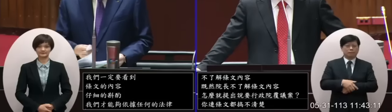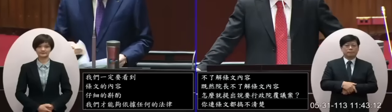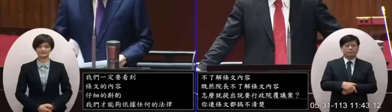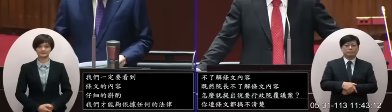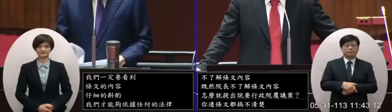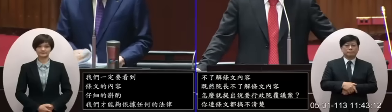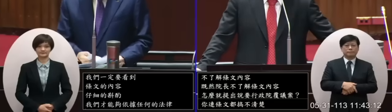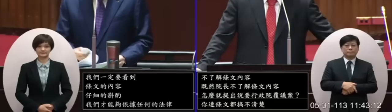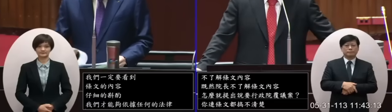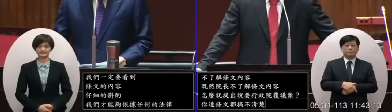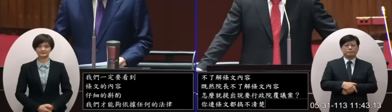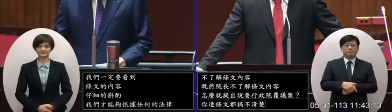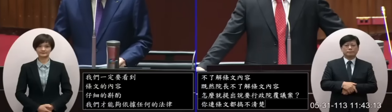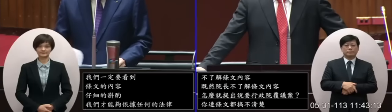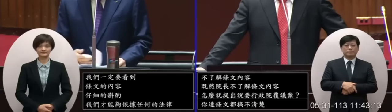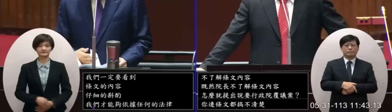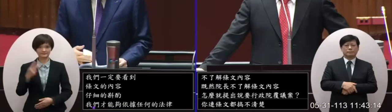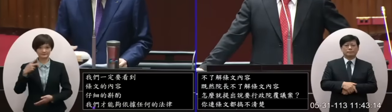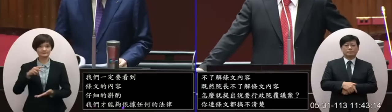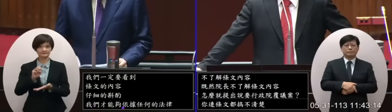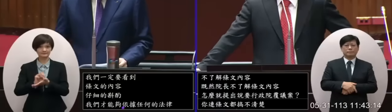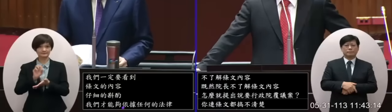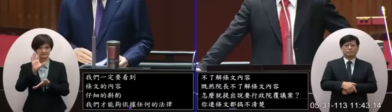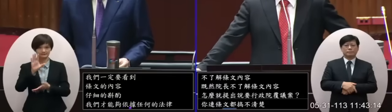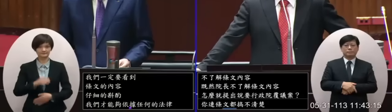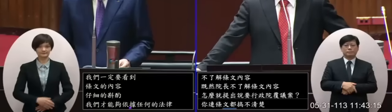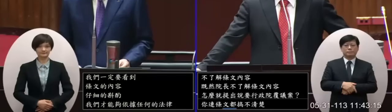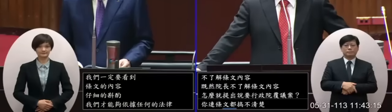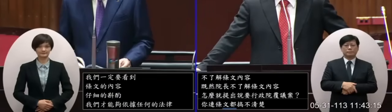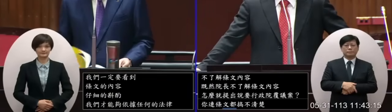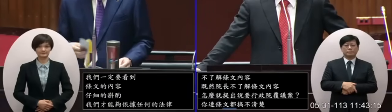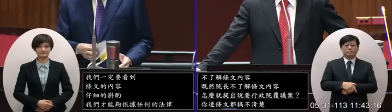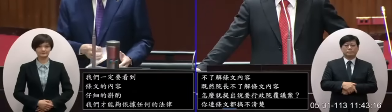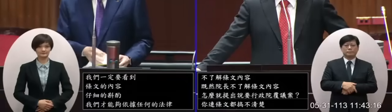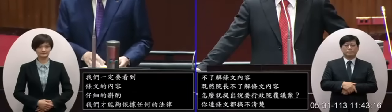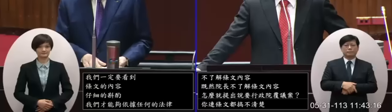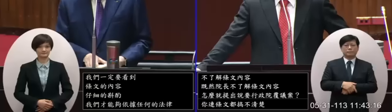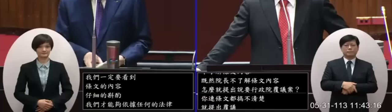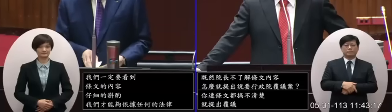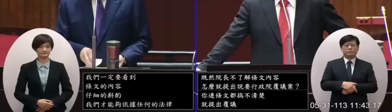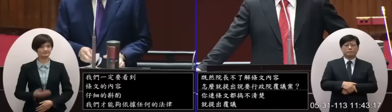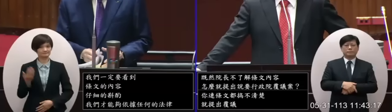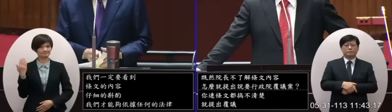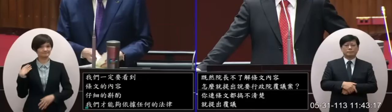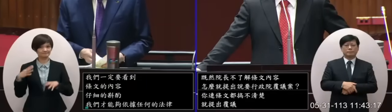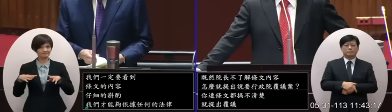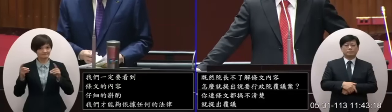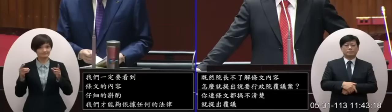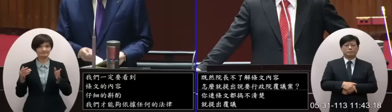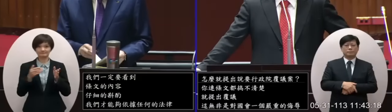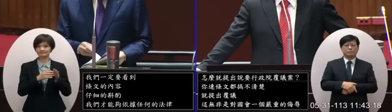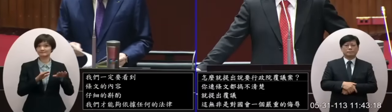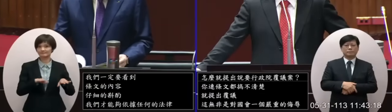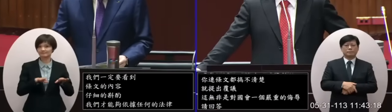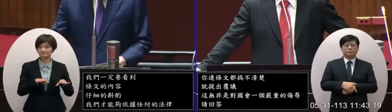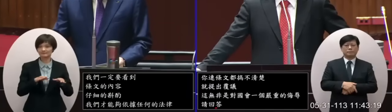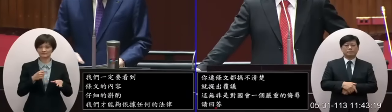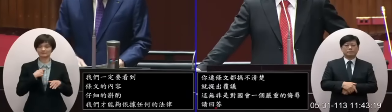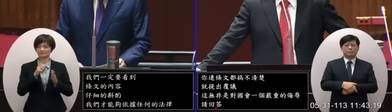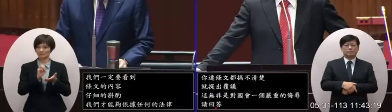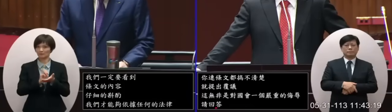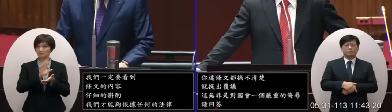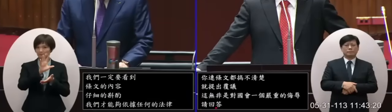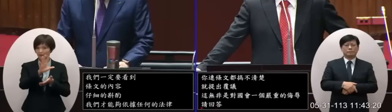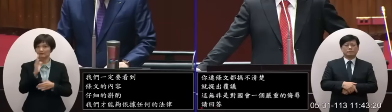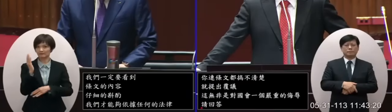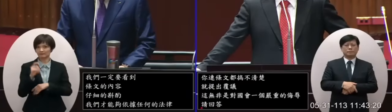再跟委员报告，从一开始到刚刚的 施政报告当中，我说的